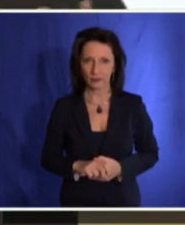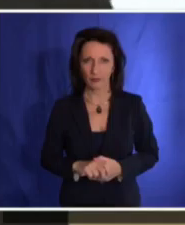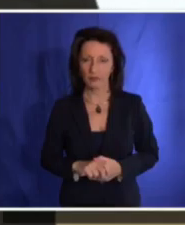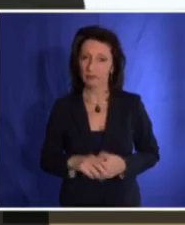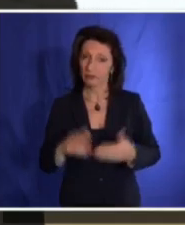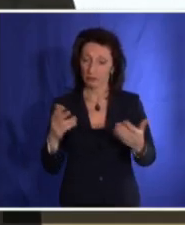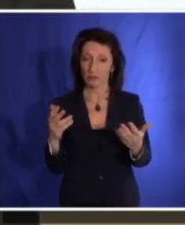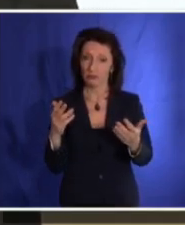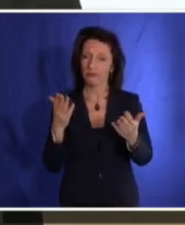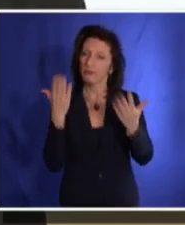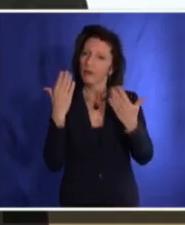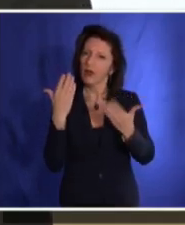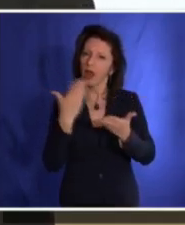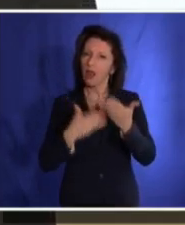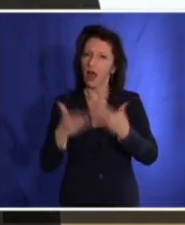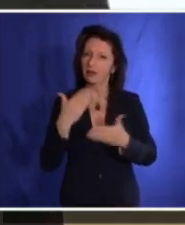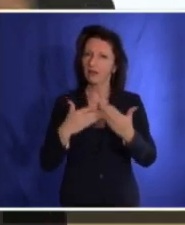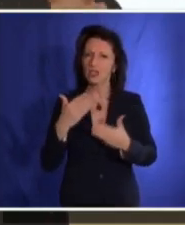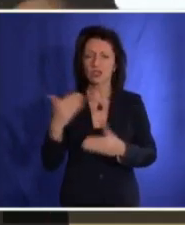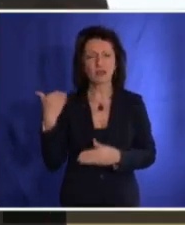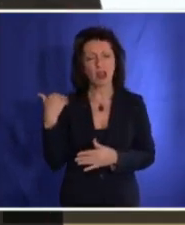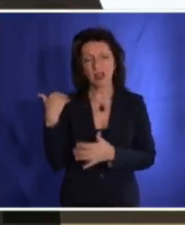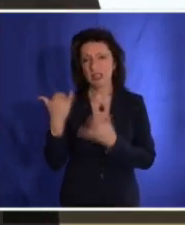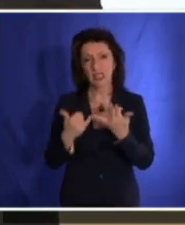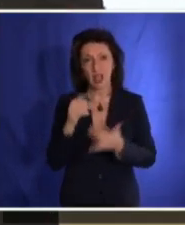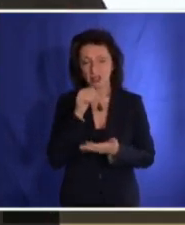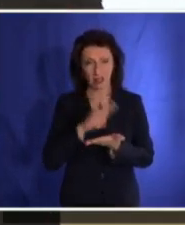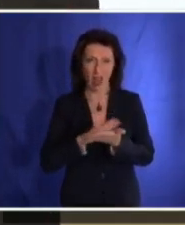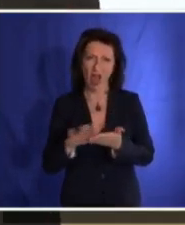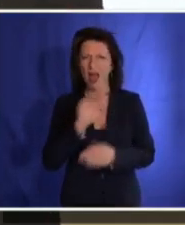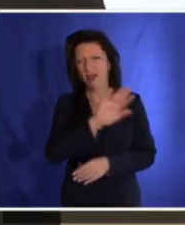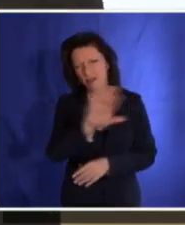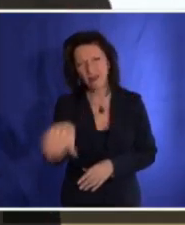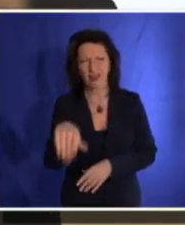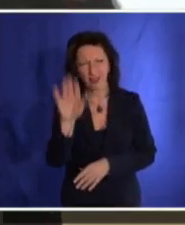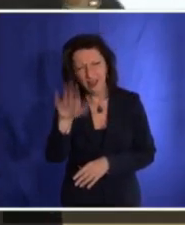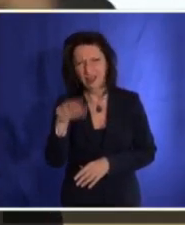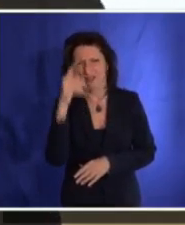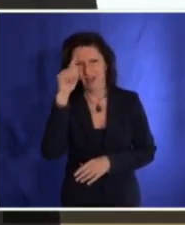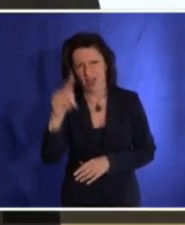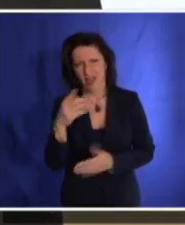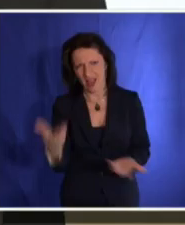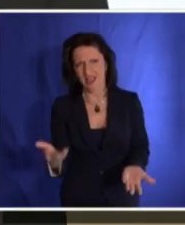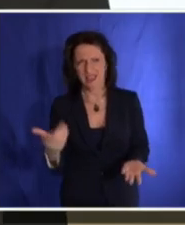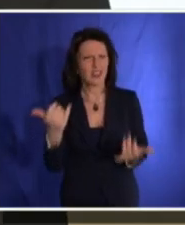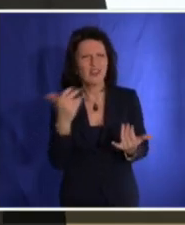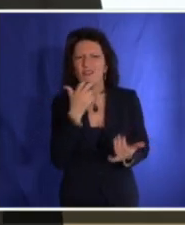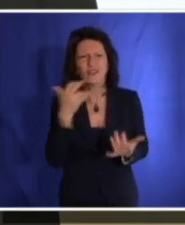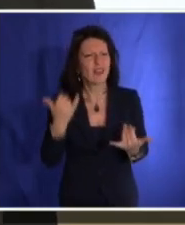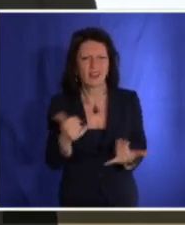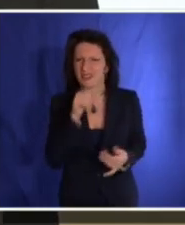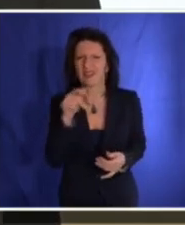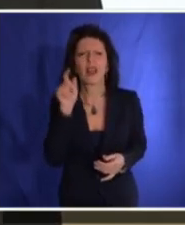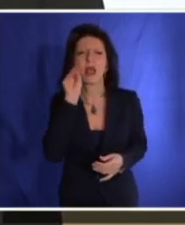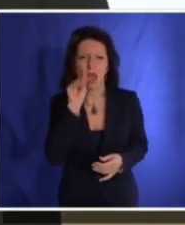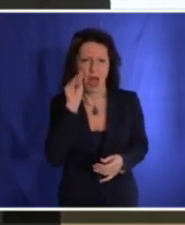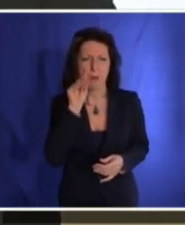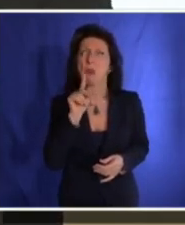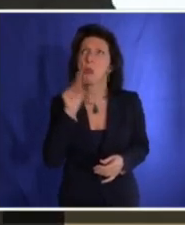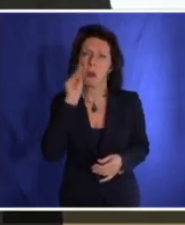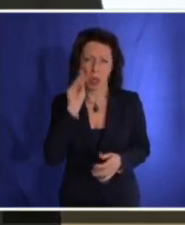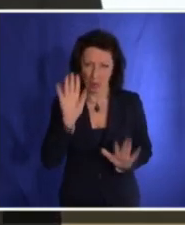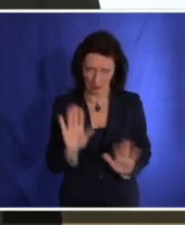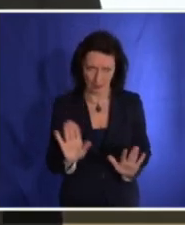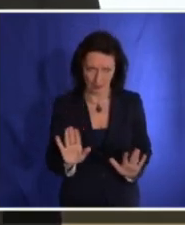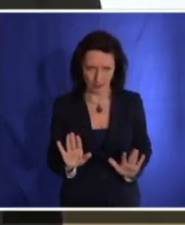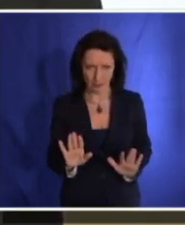Wir haben es in der Landwirtschaft in den letzten Jahren nicht leicht gehabt. Das wisst ihr, ich stehe nicht da, um zu jammern. Ganz sicher nicht. Es ist